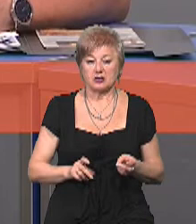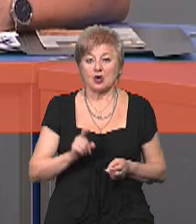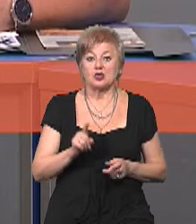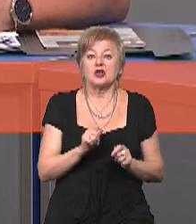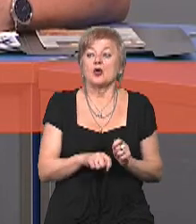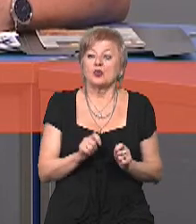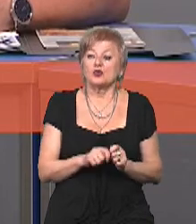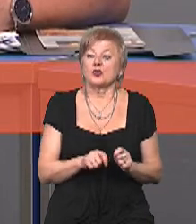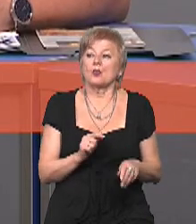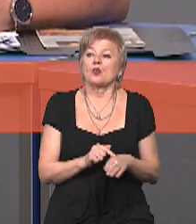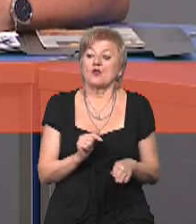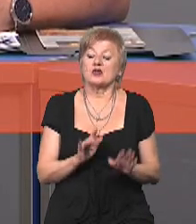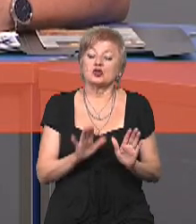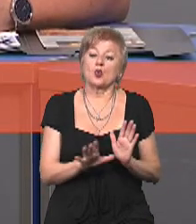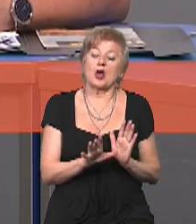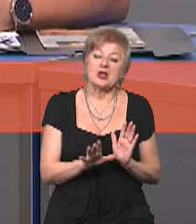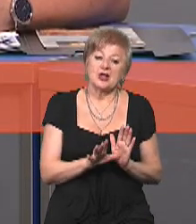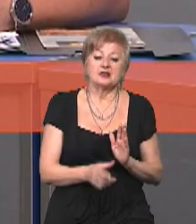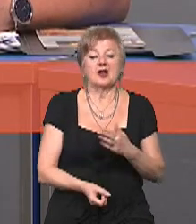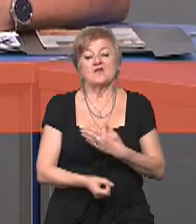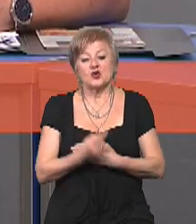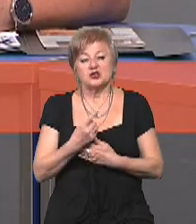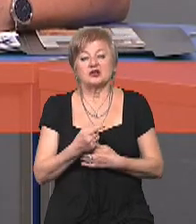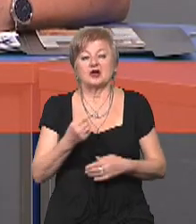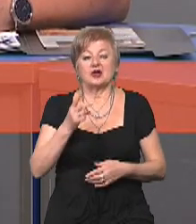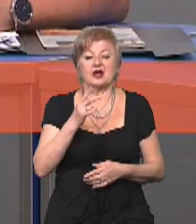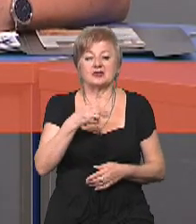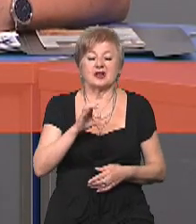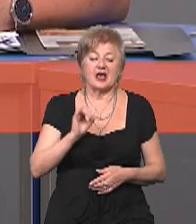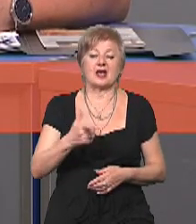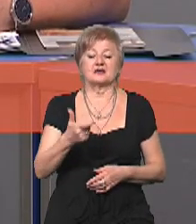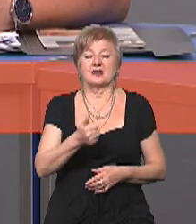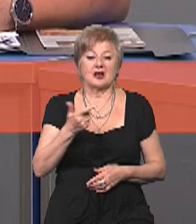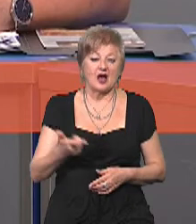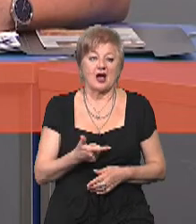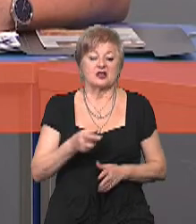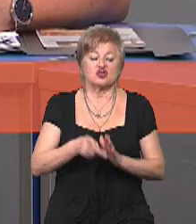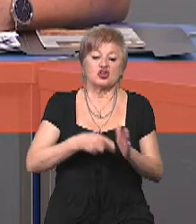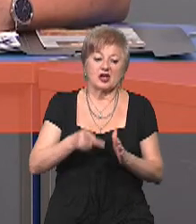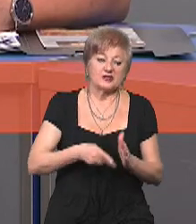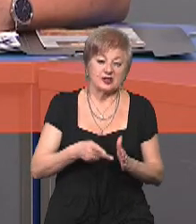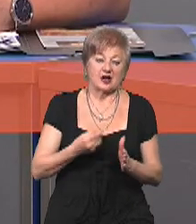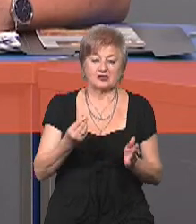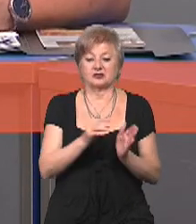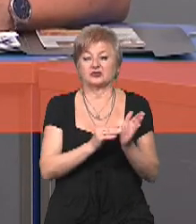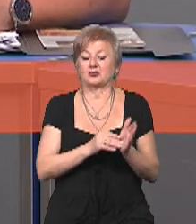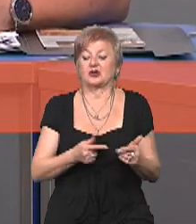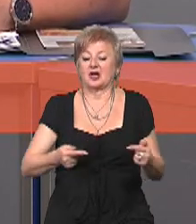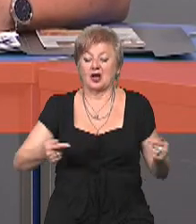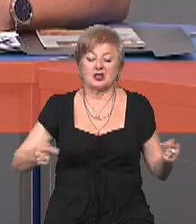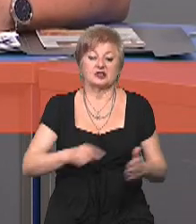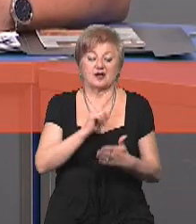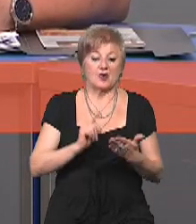это касалось не только электроэнергии. Возникали вопросы и по НДС, и по газу, и по железнодорожным тарифам. Очень много